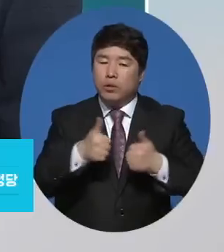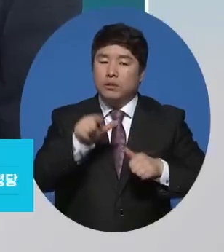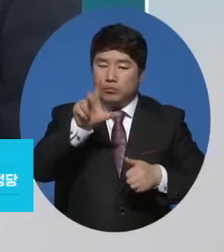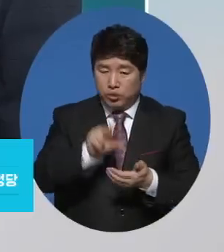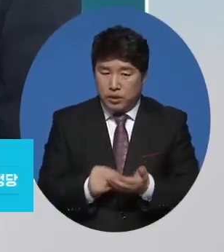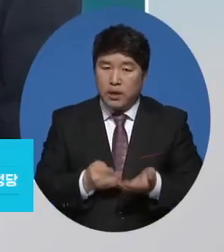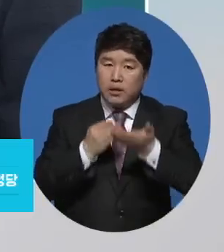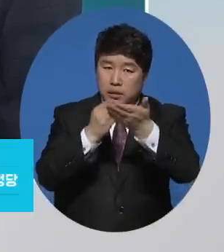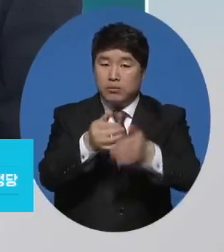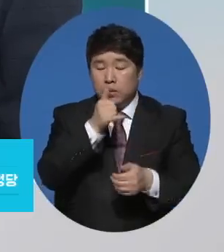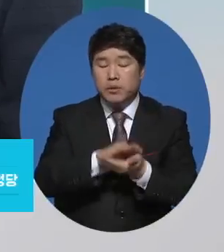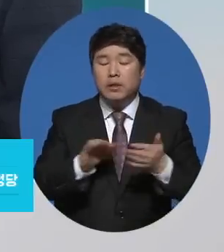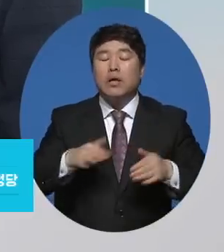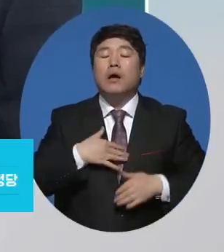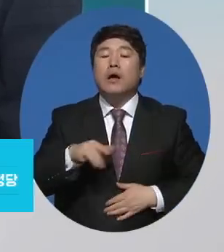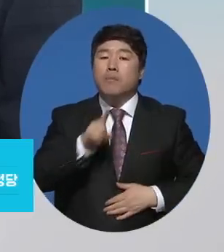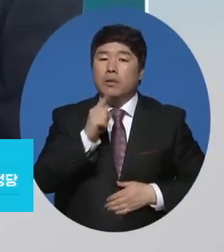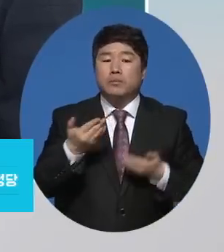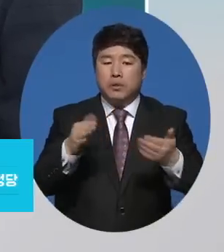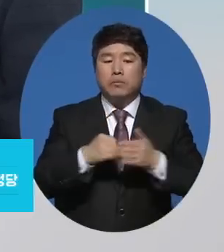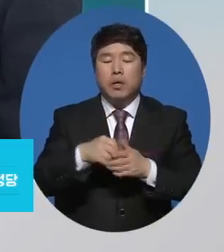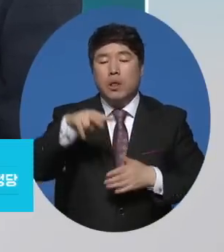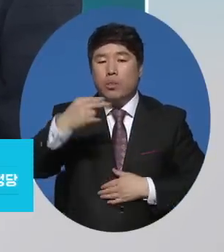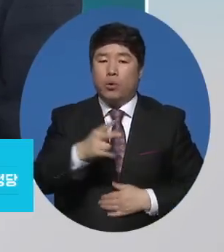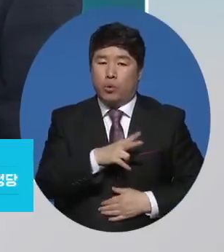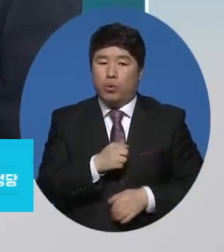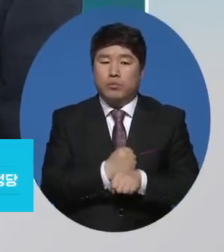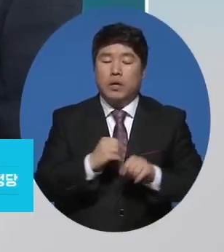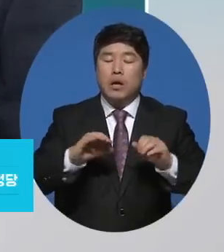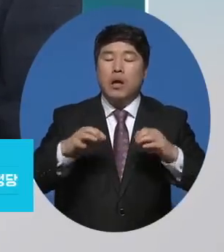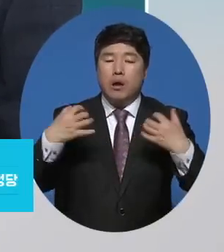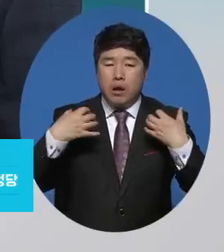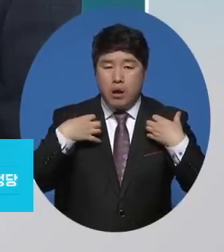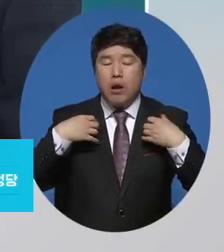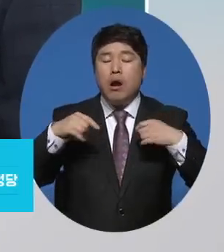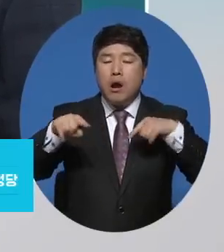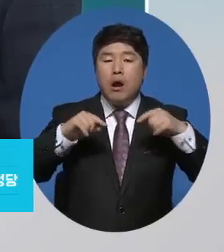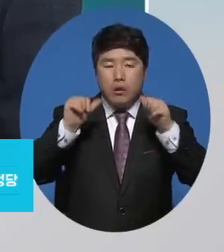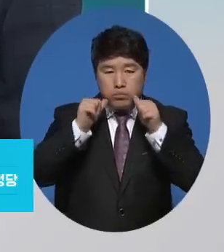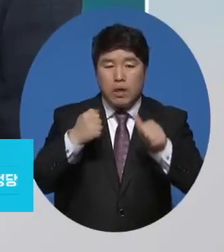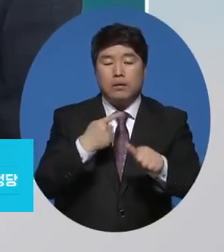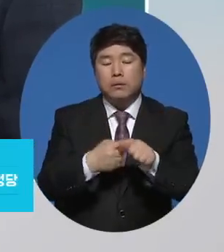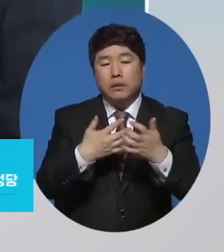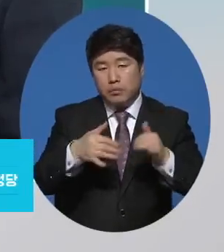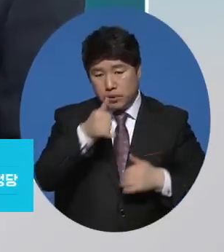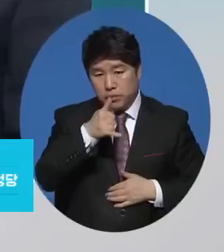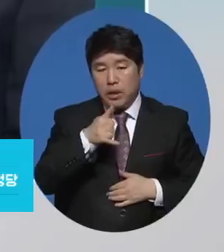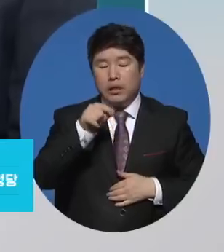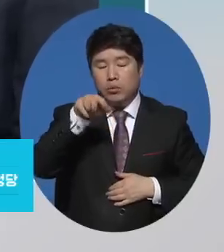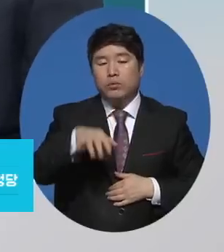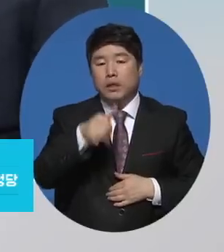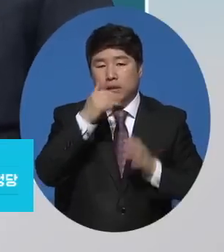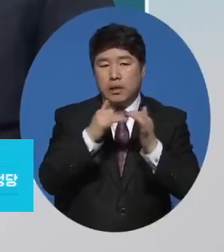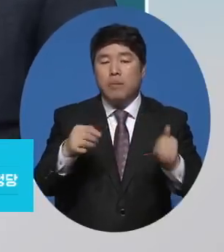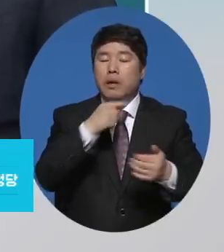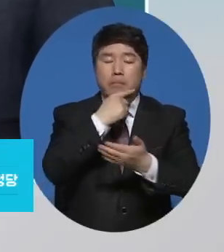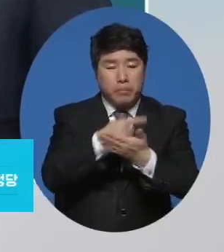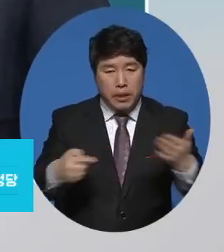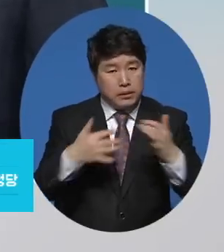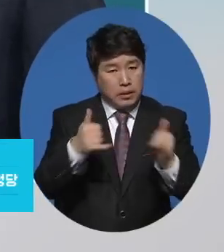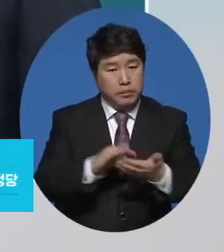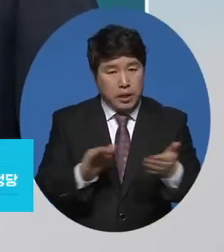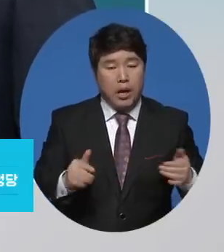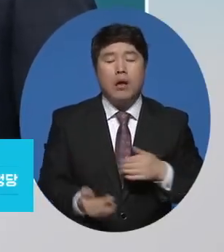제가 이렇게 말씀드렸어요 여기도 원인들 중에 국정 농단한 분 계십니까 예 여기 계신 분들은 피해자입니다 어차피